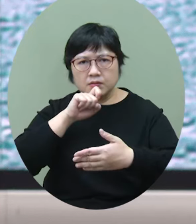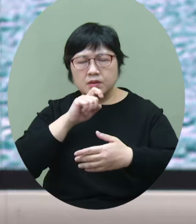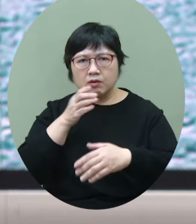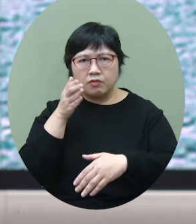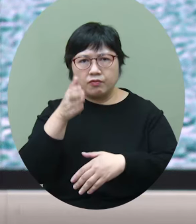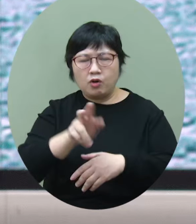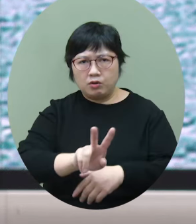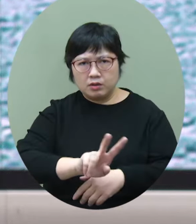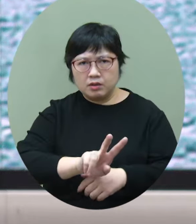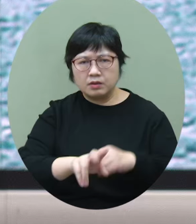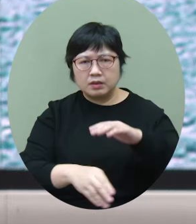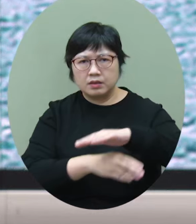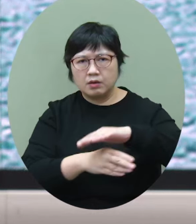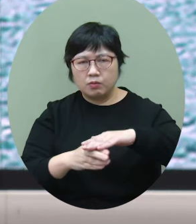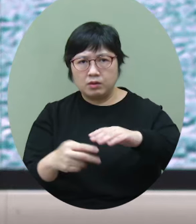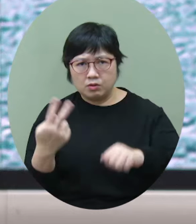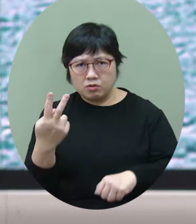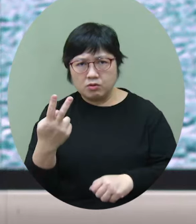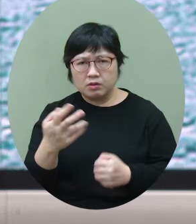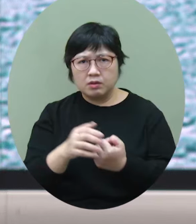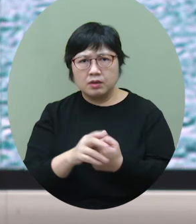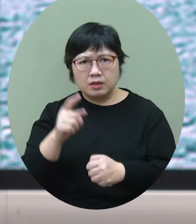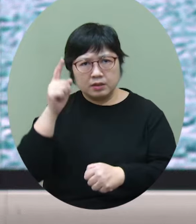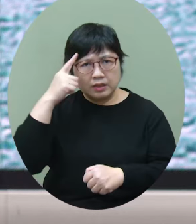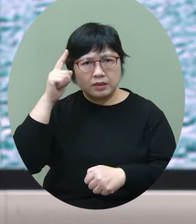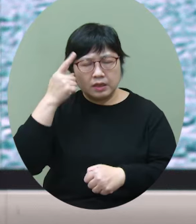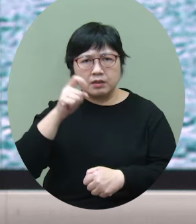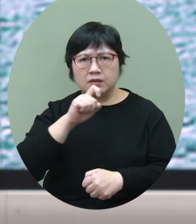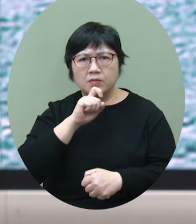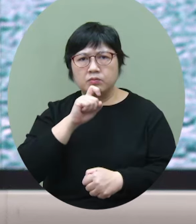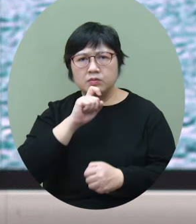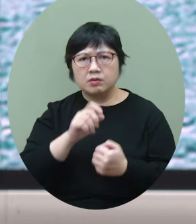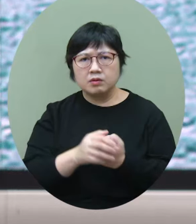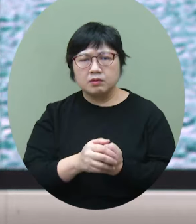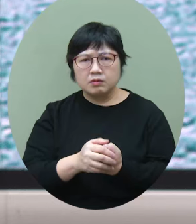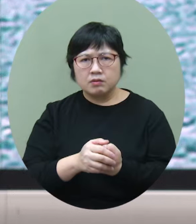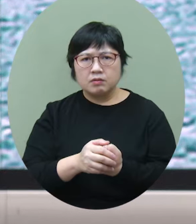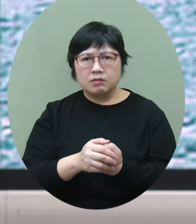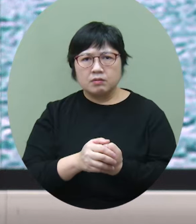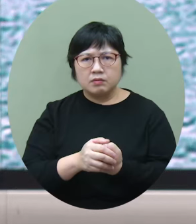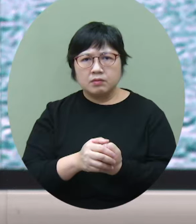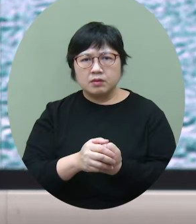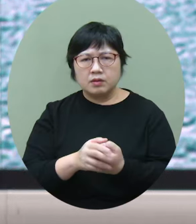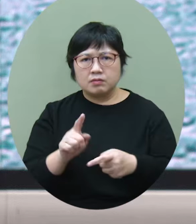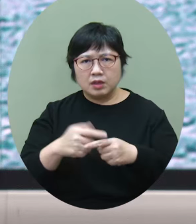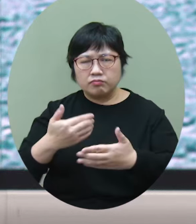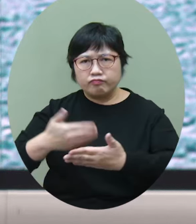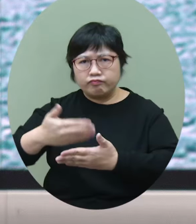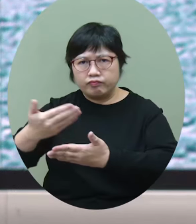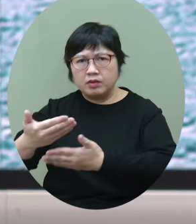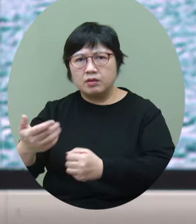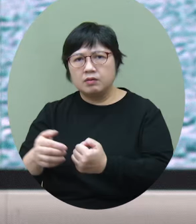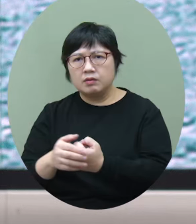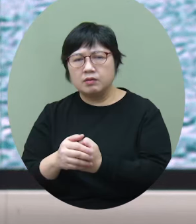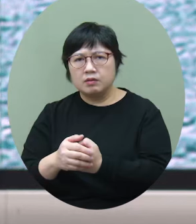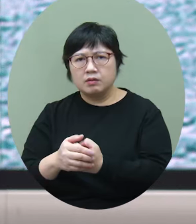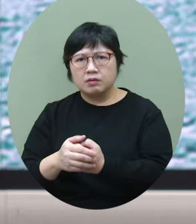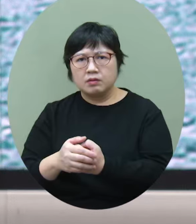的單位，我們其實日日都有這麼多，但是就未見到，即不是個個大廈呢都是有，